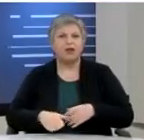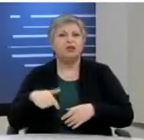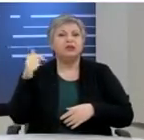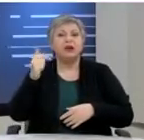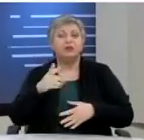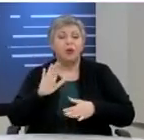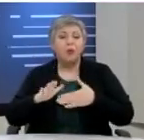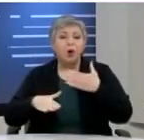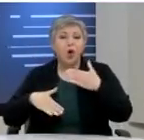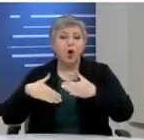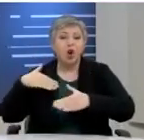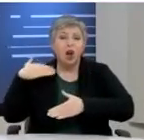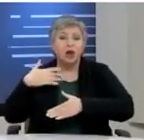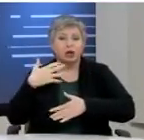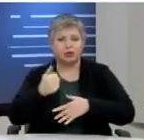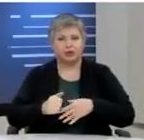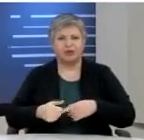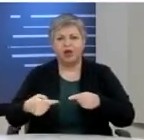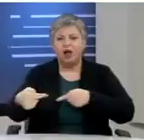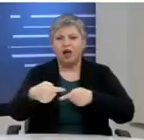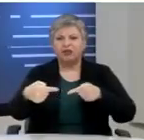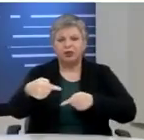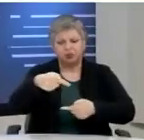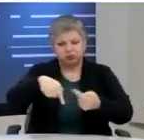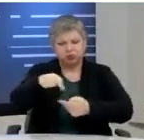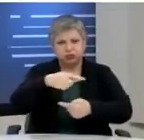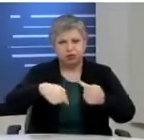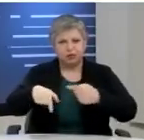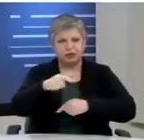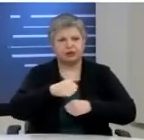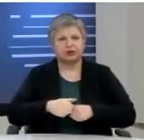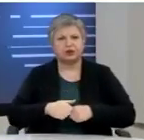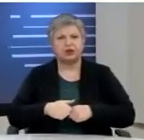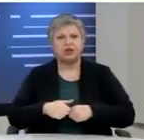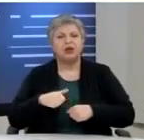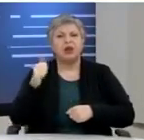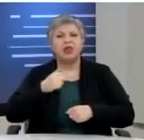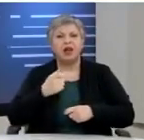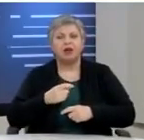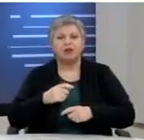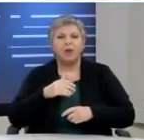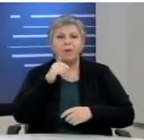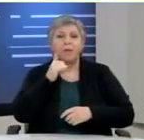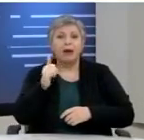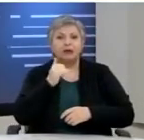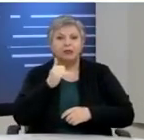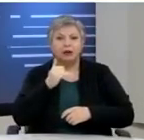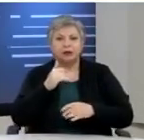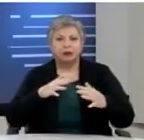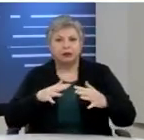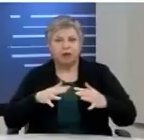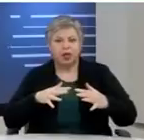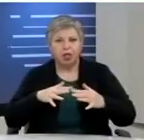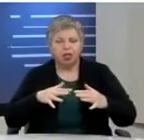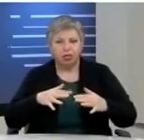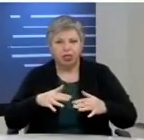περιοχή. Οι διμερείς διενέξεις έλεγαν με το όπλο στο χέρι και όχι με συμφωνίες. Και η χώρα